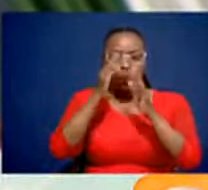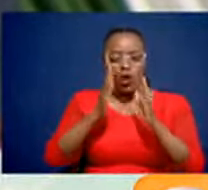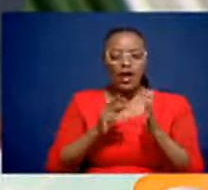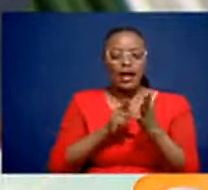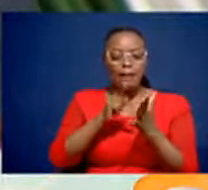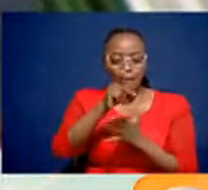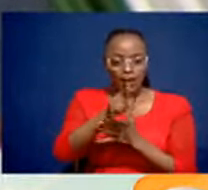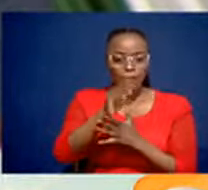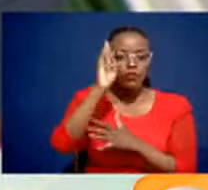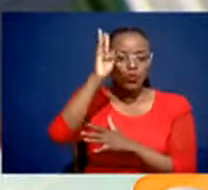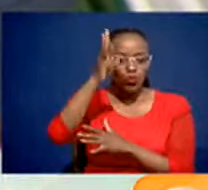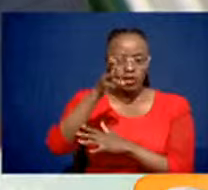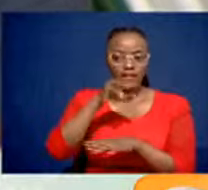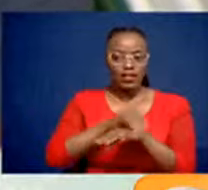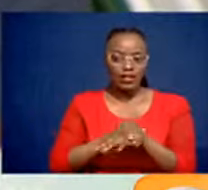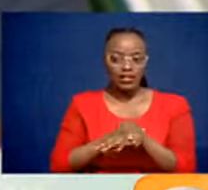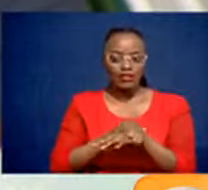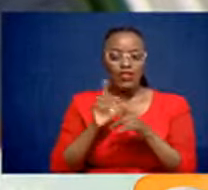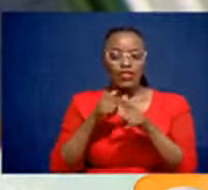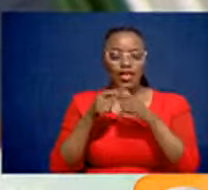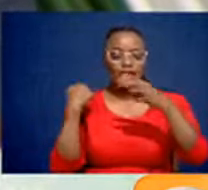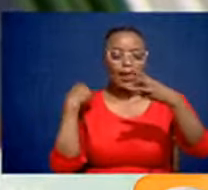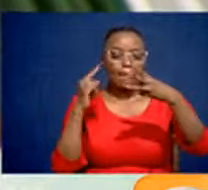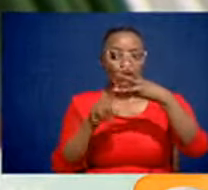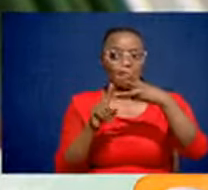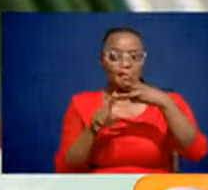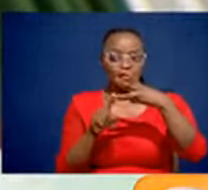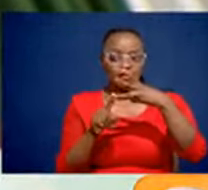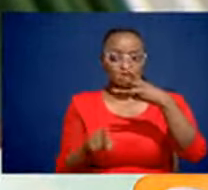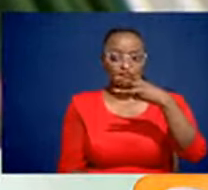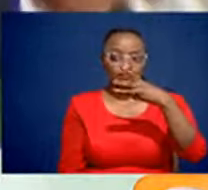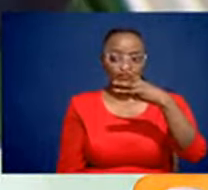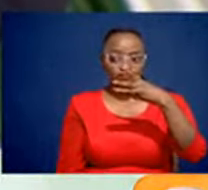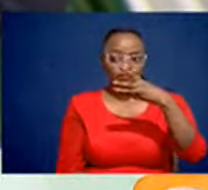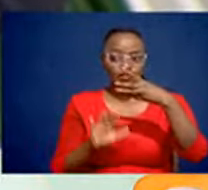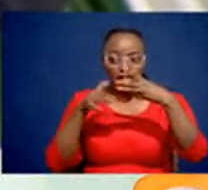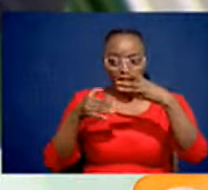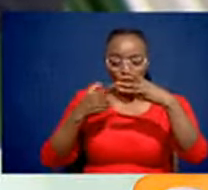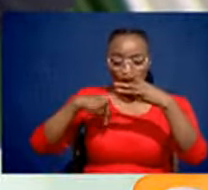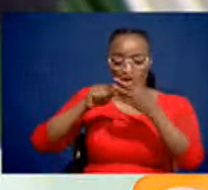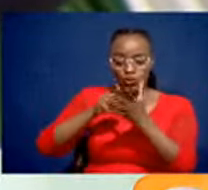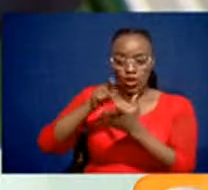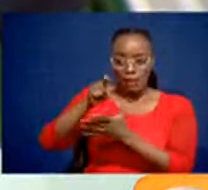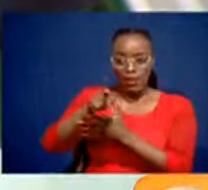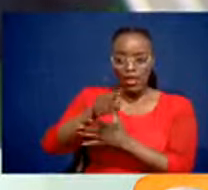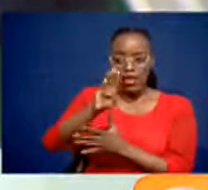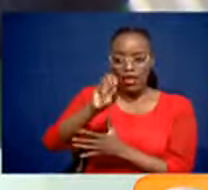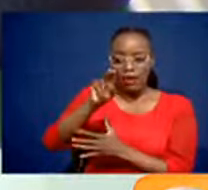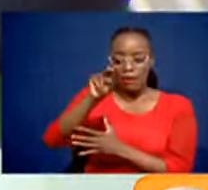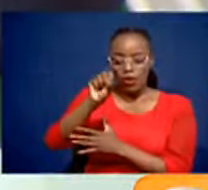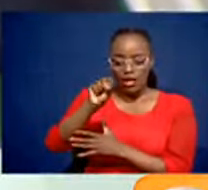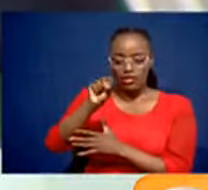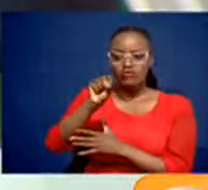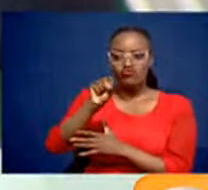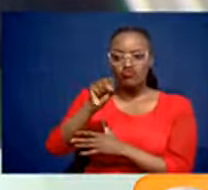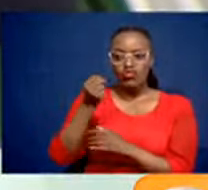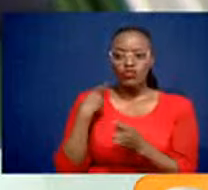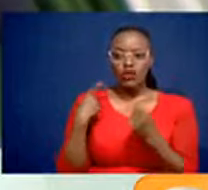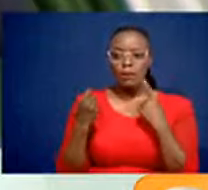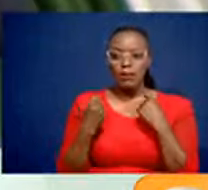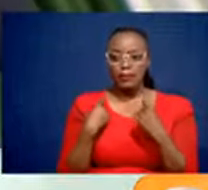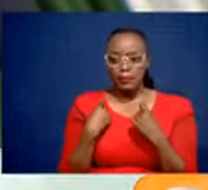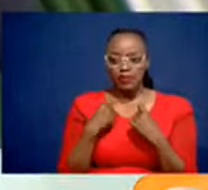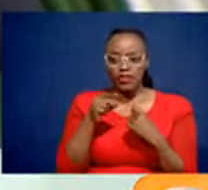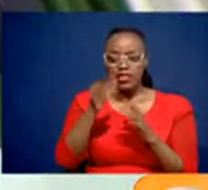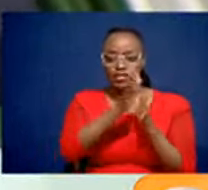watalipwa. Na ya tatu, vile tunalipa bonus kwa chai katika